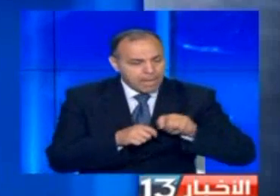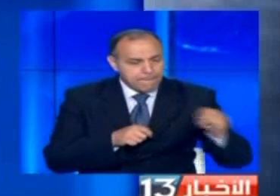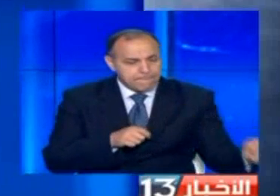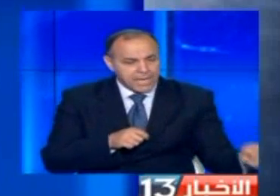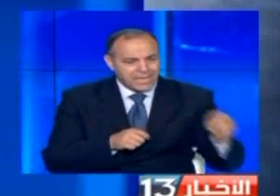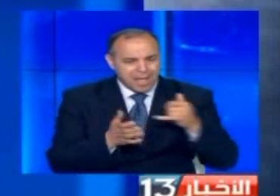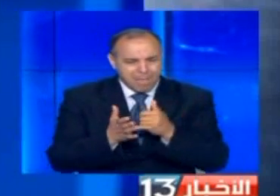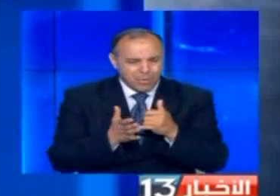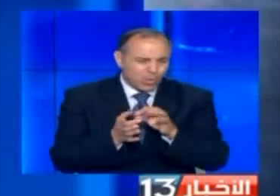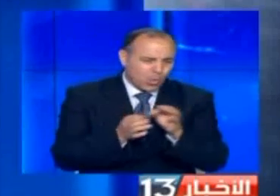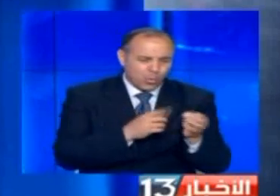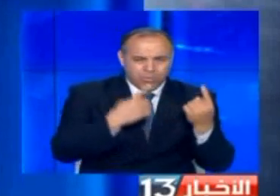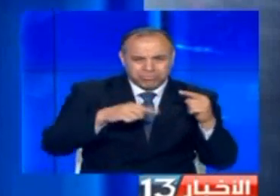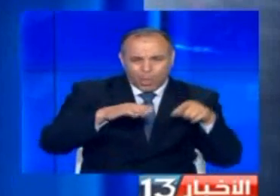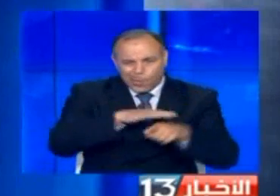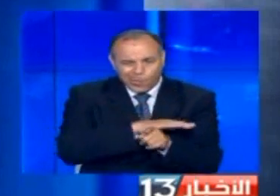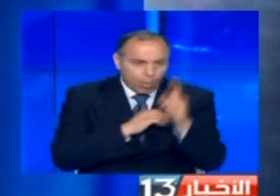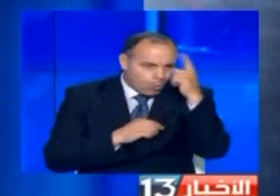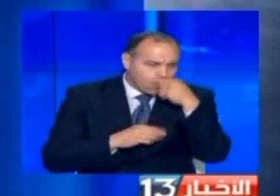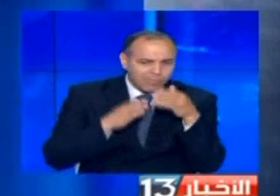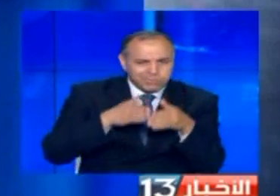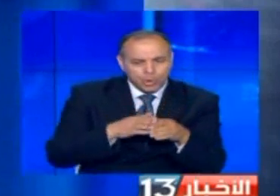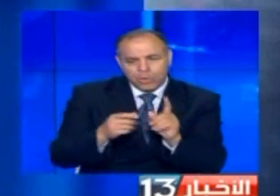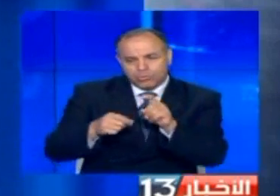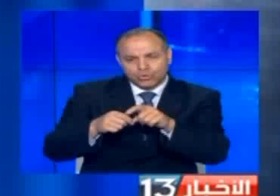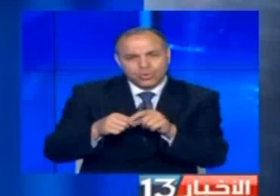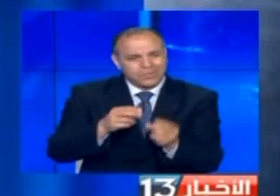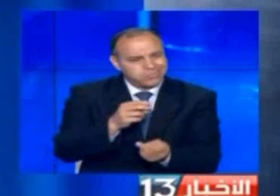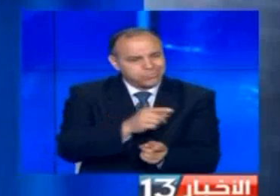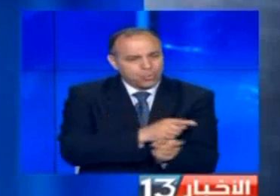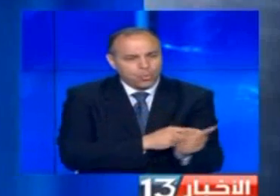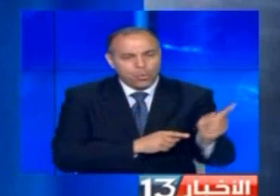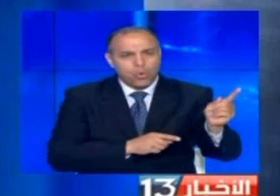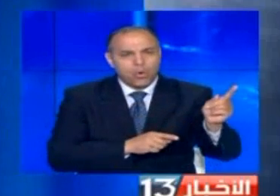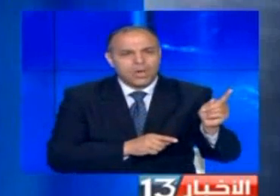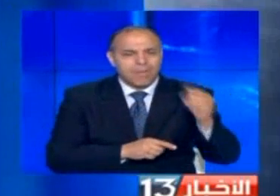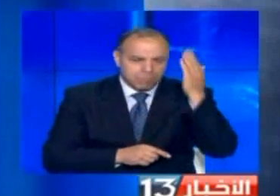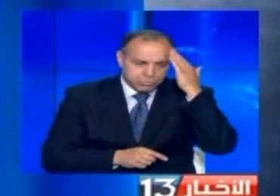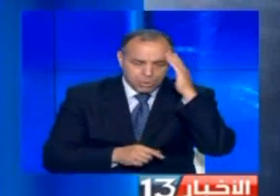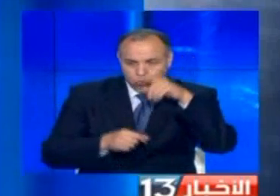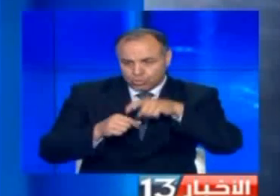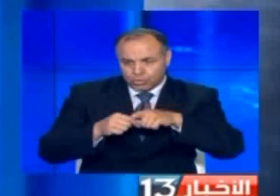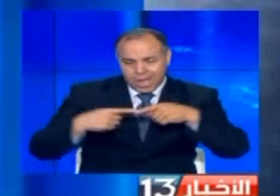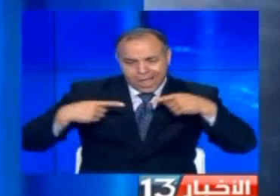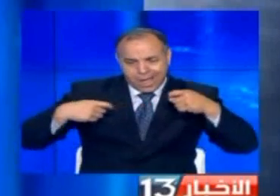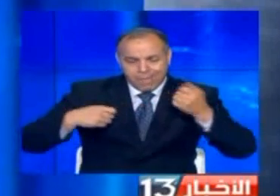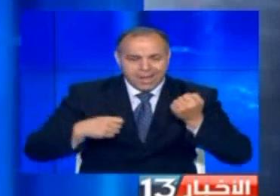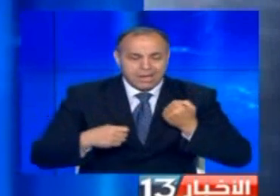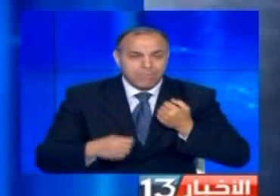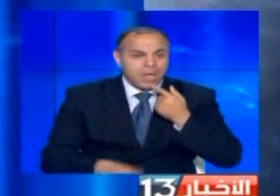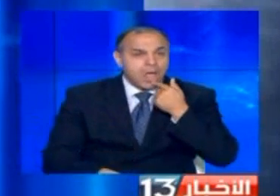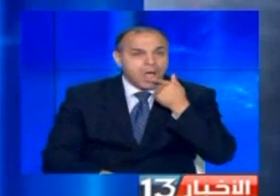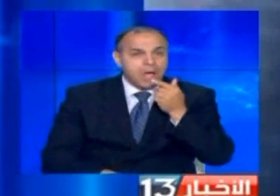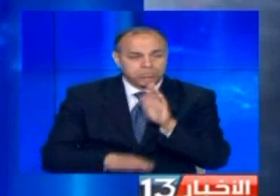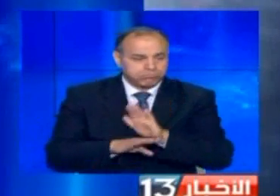الشابه والكتف لتصدي للقوارب المشبوهه والمشاركه في عمليات ذات طابع عام والمشاركه في الحرب على الارهاب